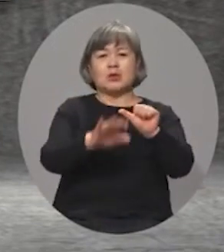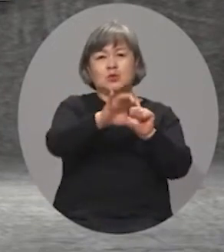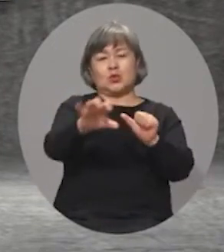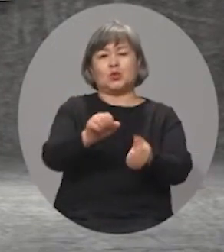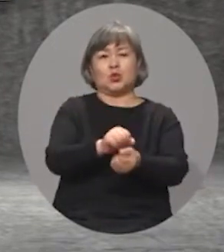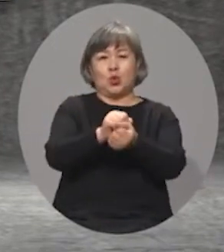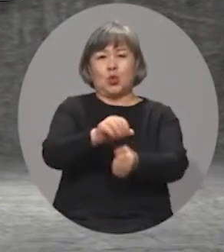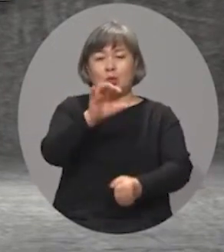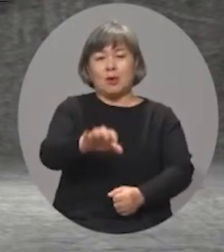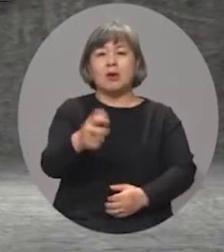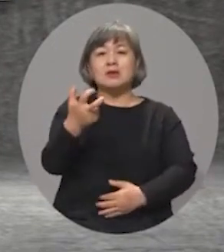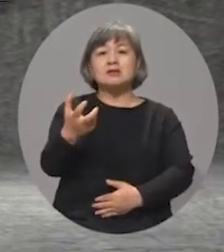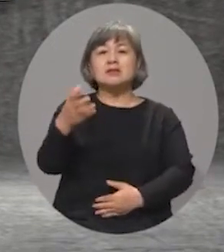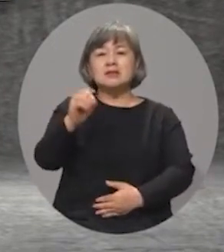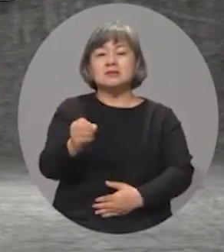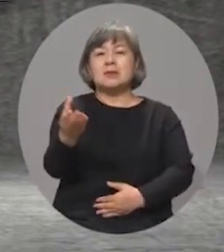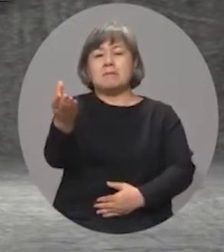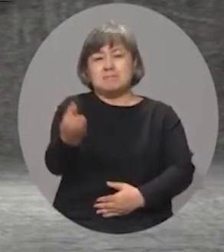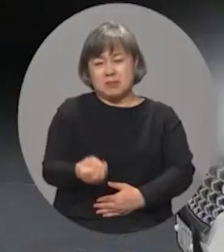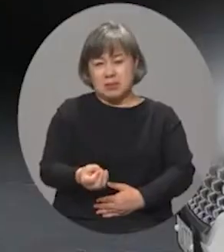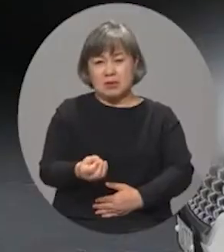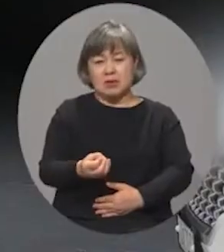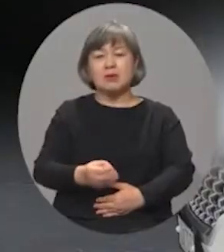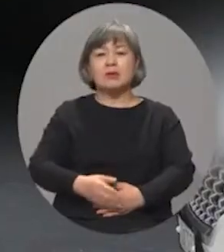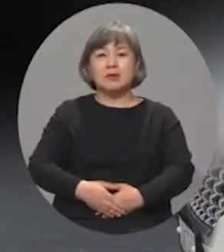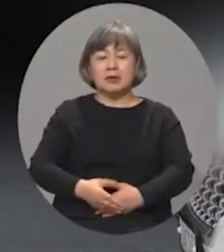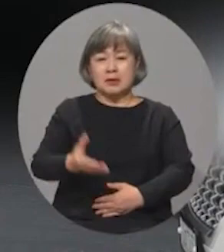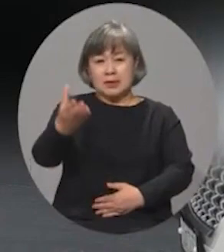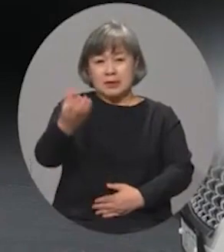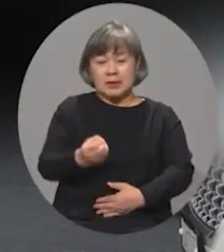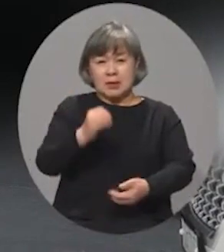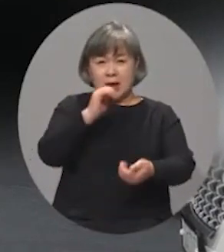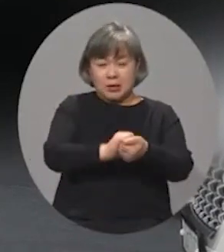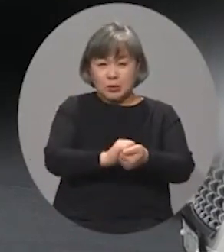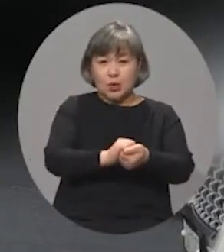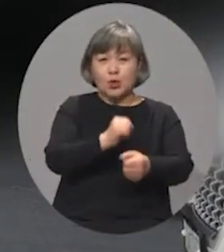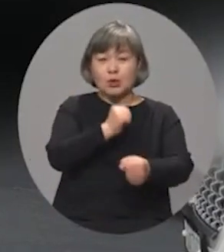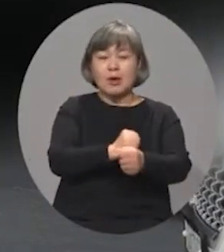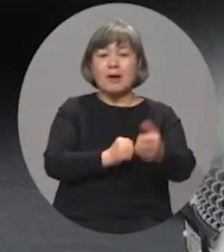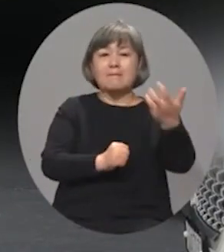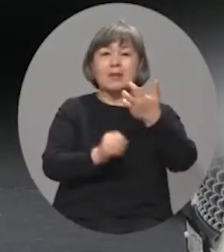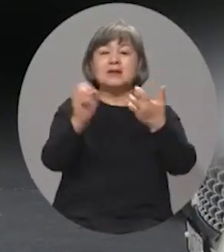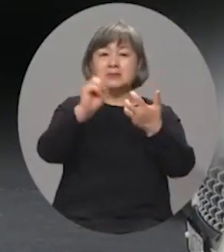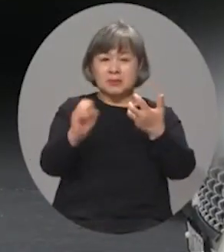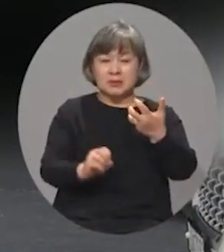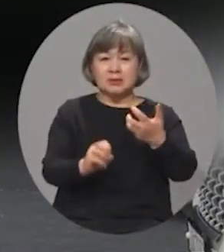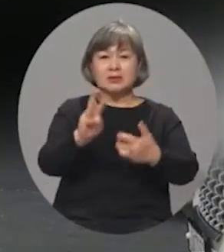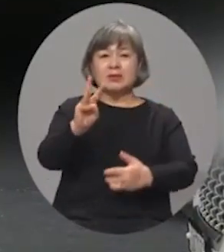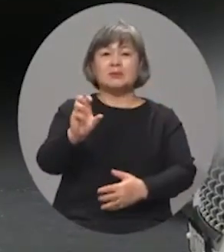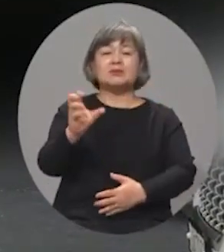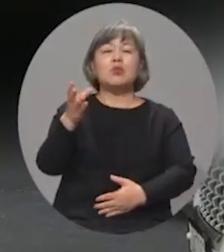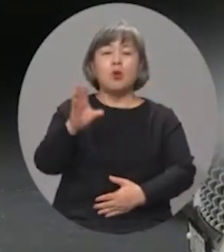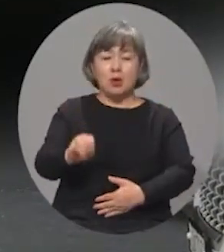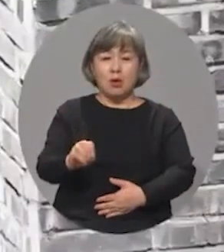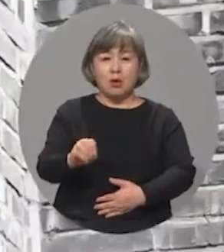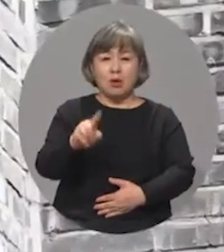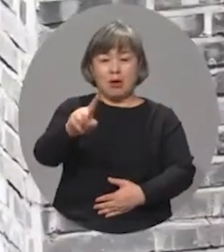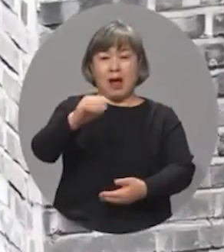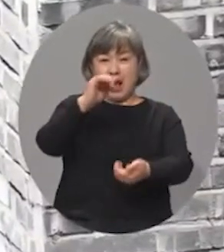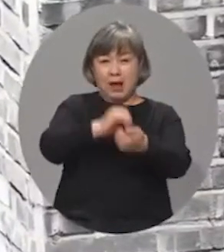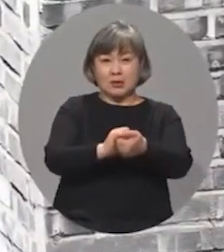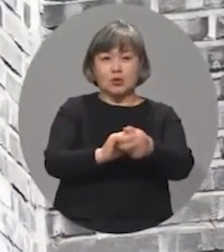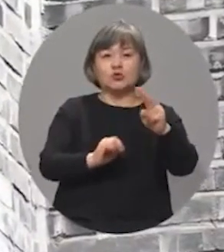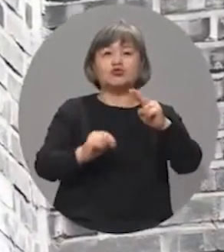농협에서 70여억 원을 대출받았습니다. 대출 한도는 매입가의 80%인 35억 원. 한도를 두